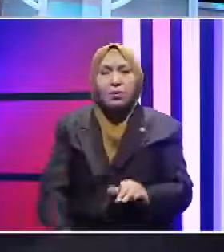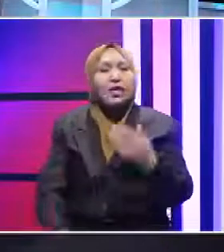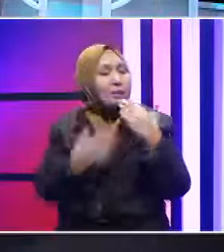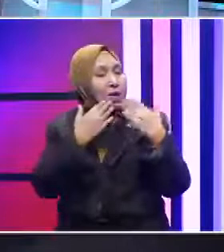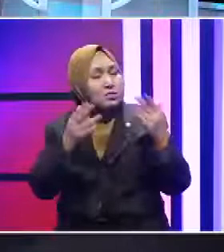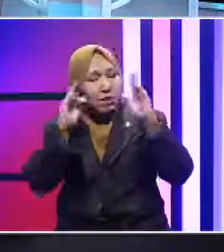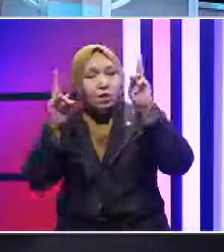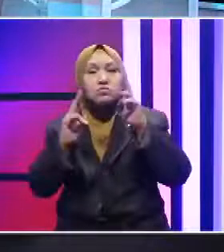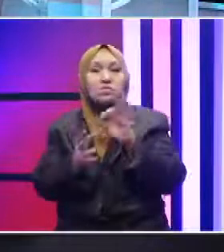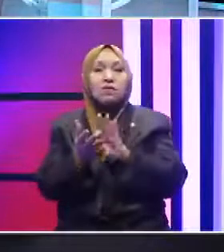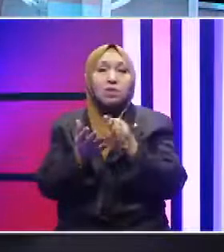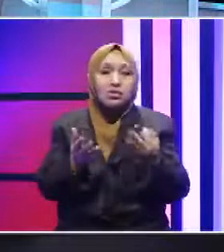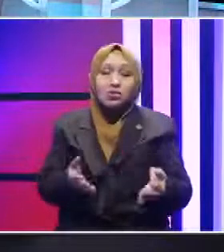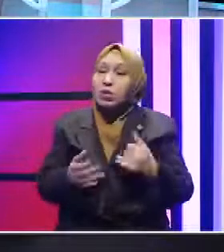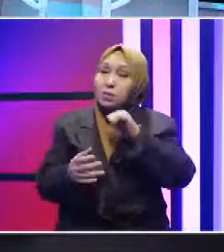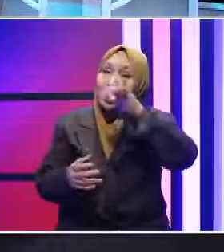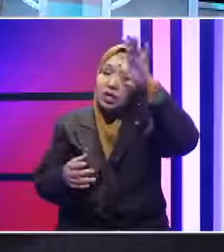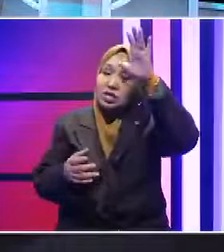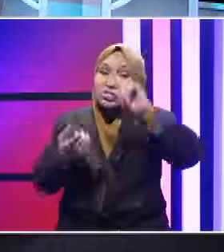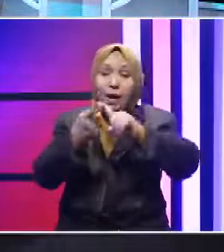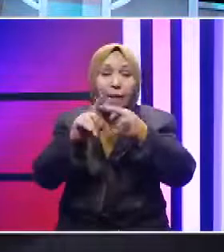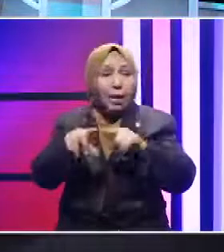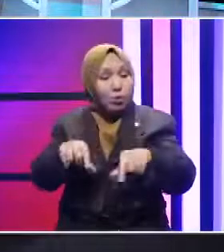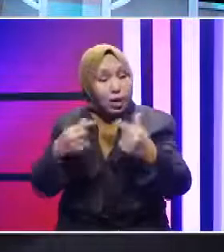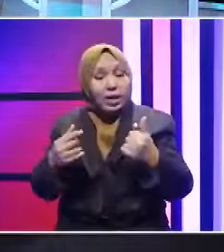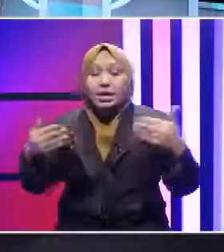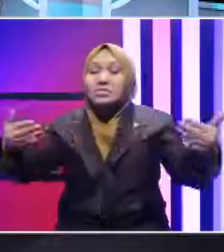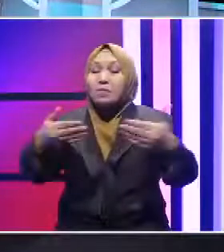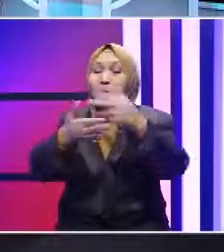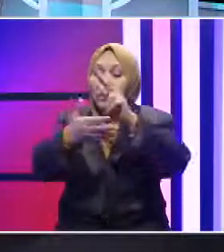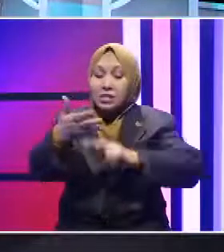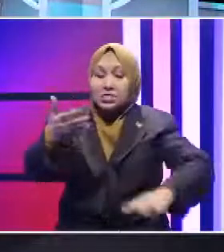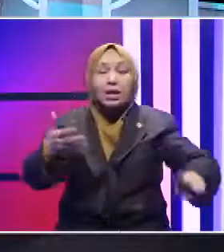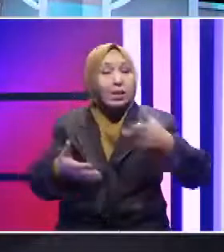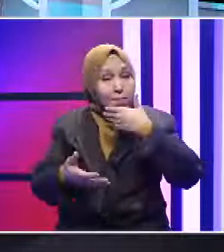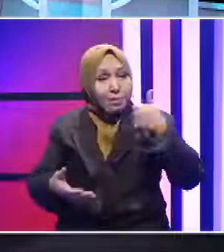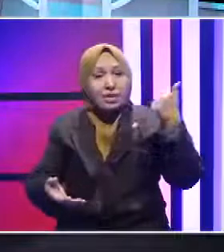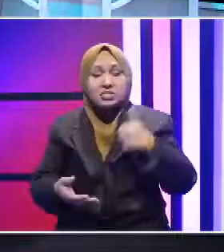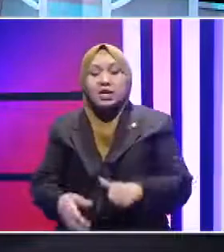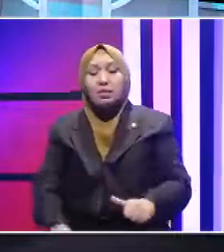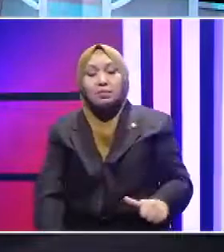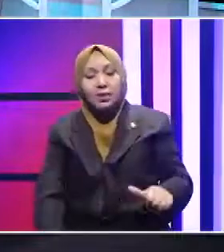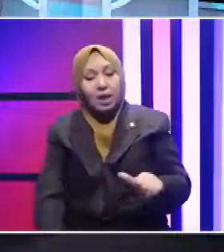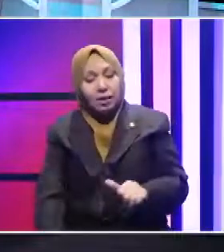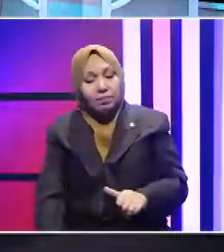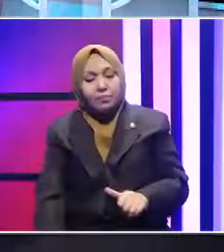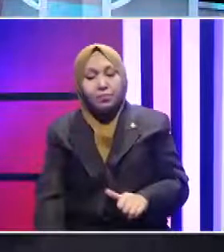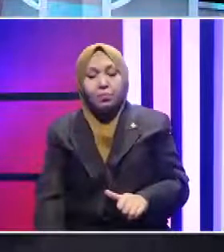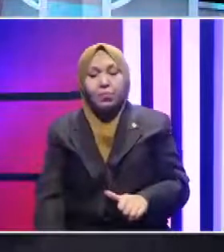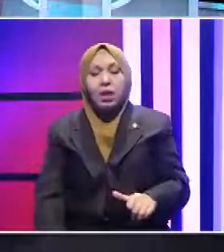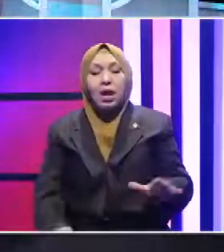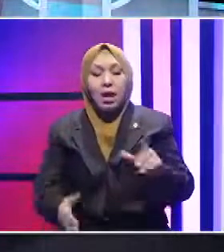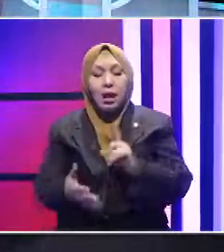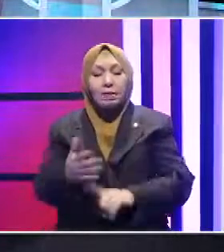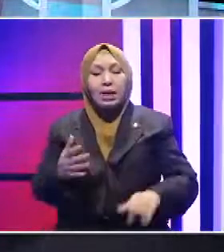Ustaz Fazrul. Ibu ayah, tuan-tuan dan puan-puan sahabat Al-Quran, kita nak sambung bacaan. Menarik ya, lafi naim, lafi jahim.